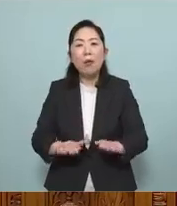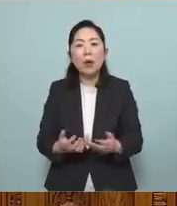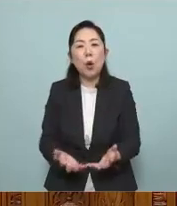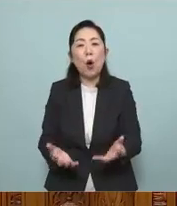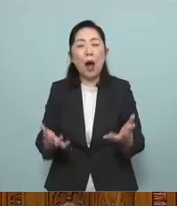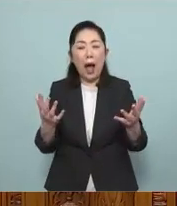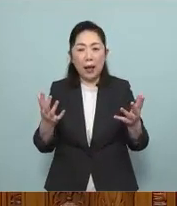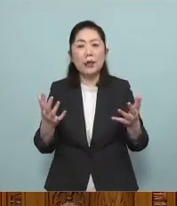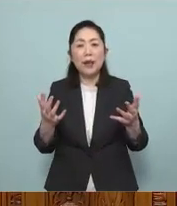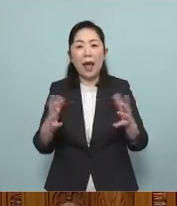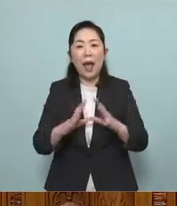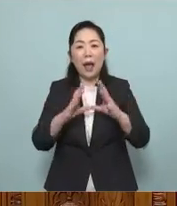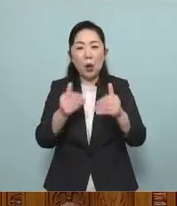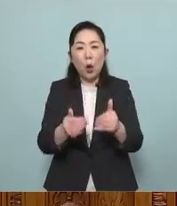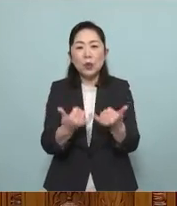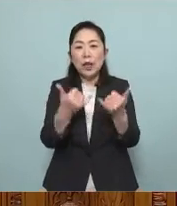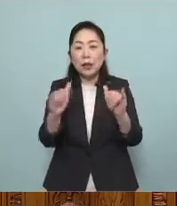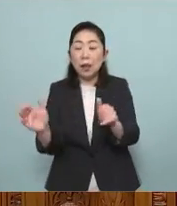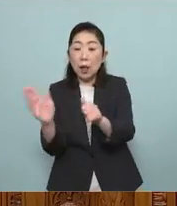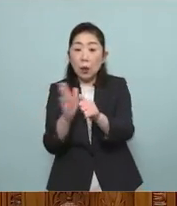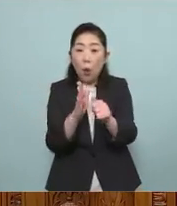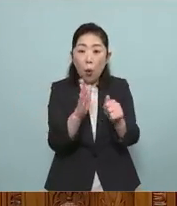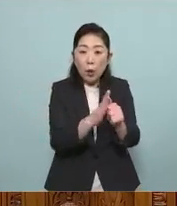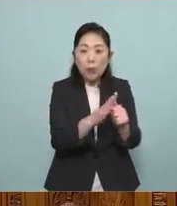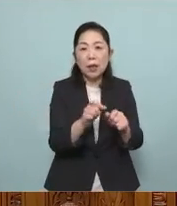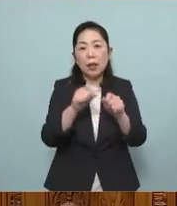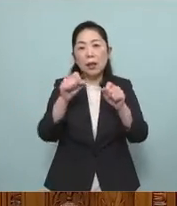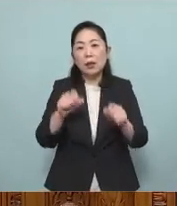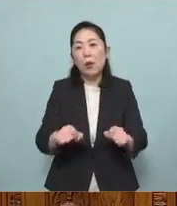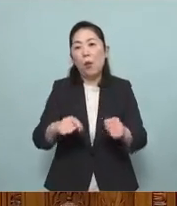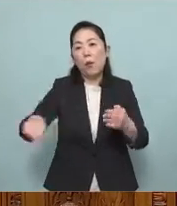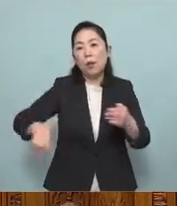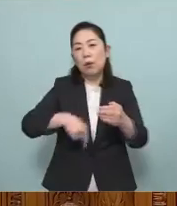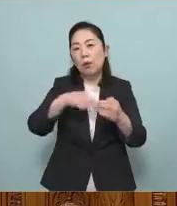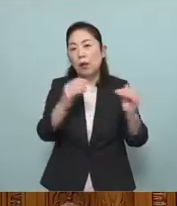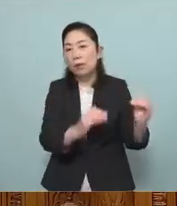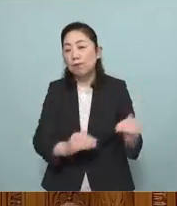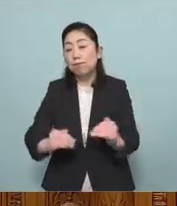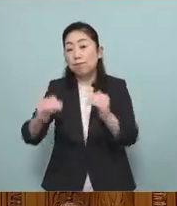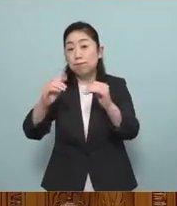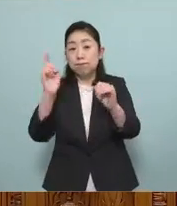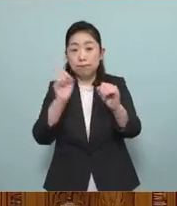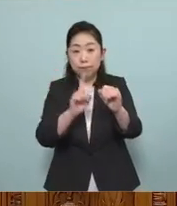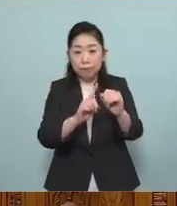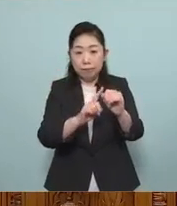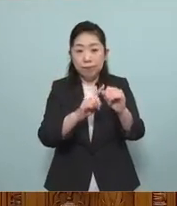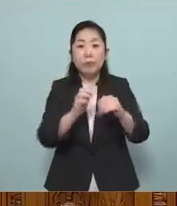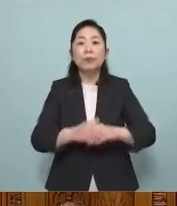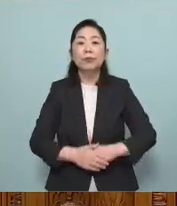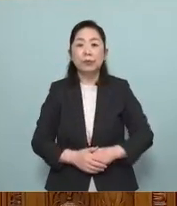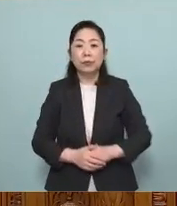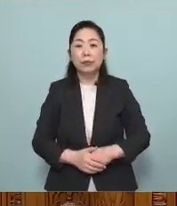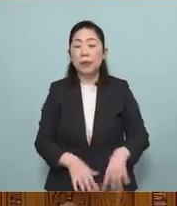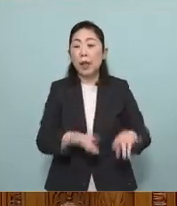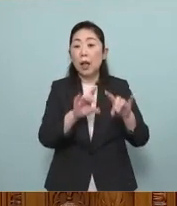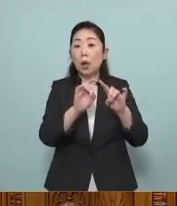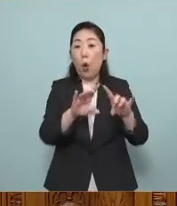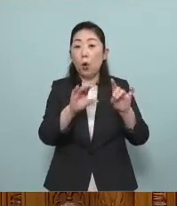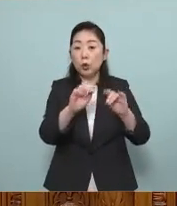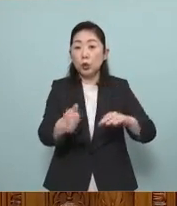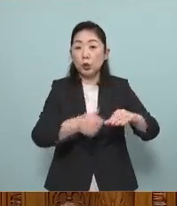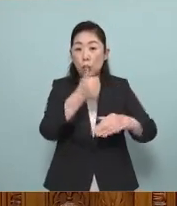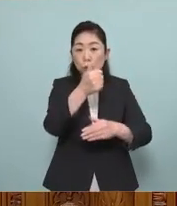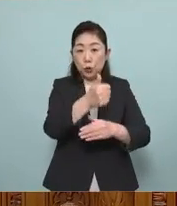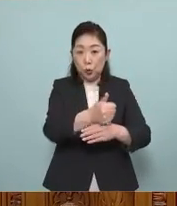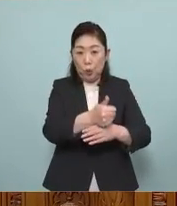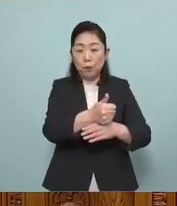く国際社会に貢献する同盟へと導いていきます。豪州のモリソン